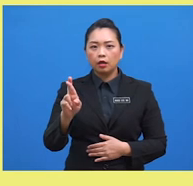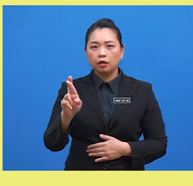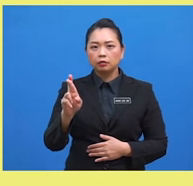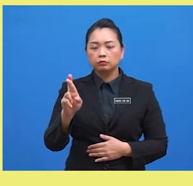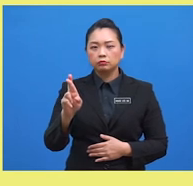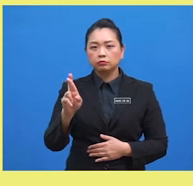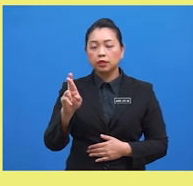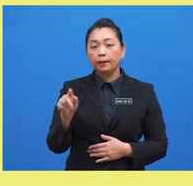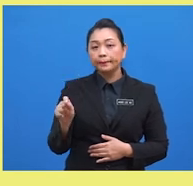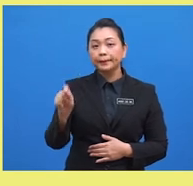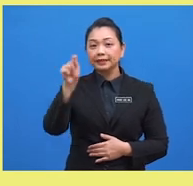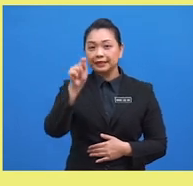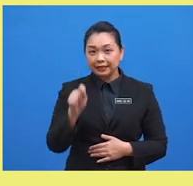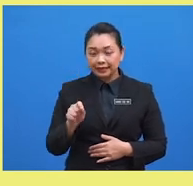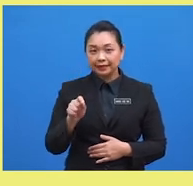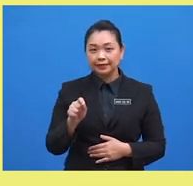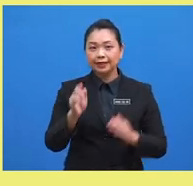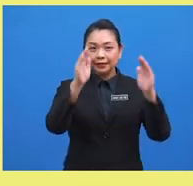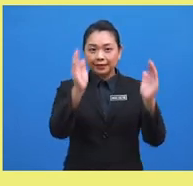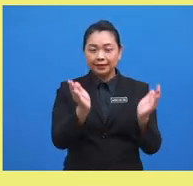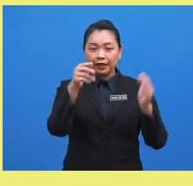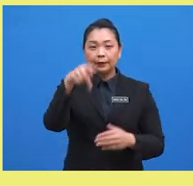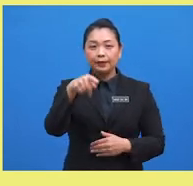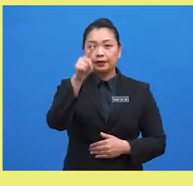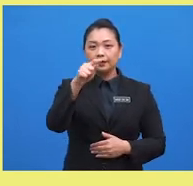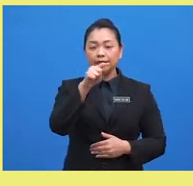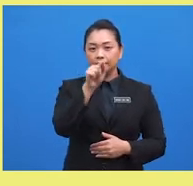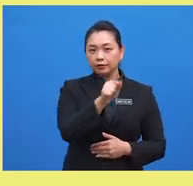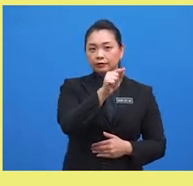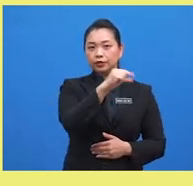persilangan pelengkap P kesatuan Q.